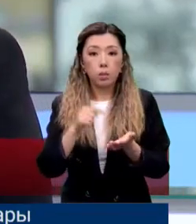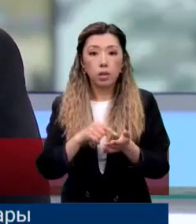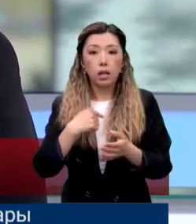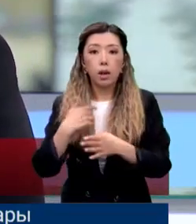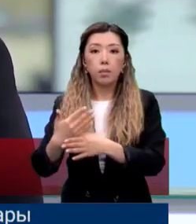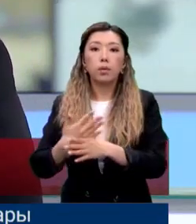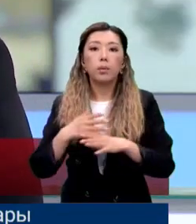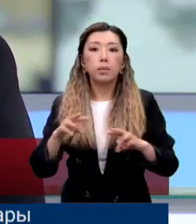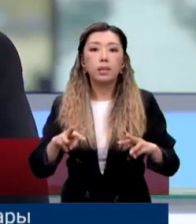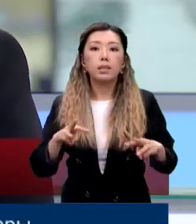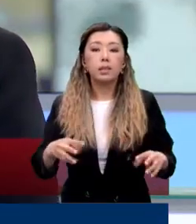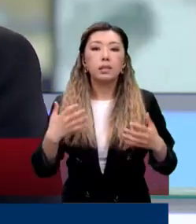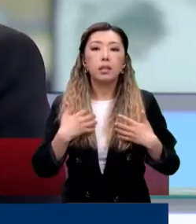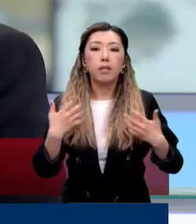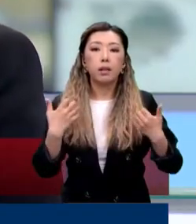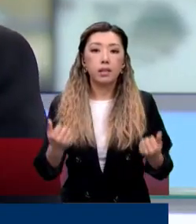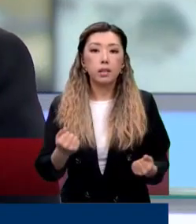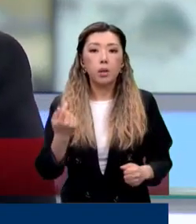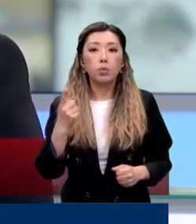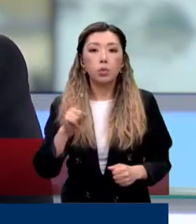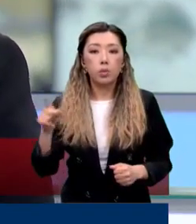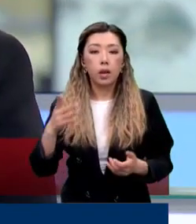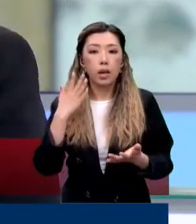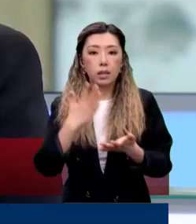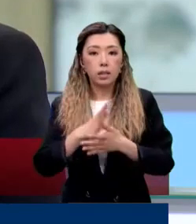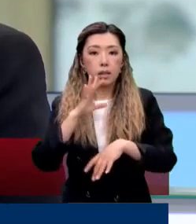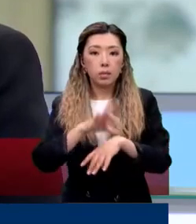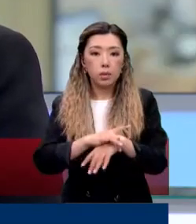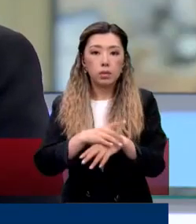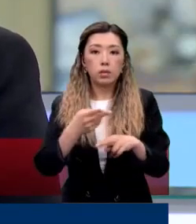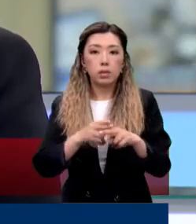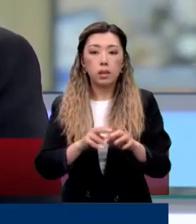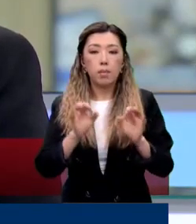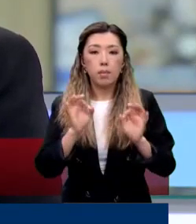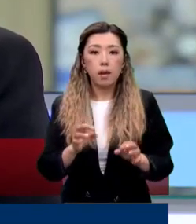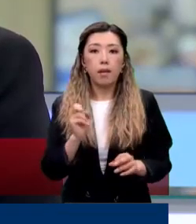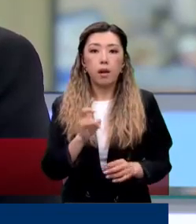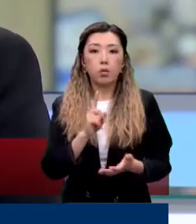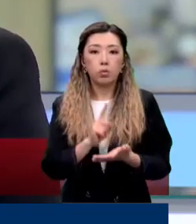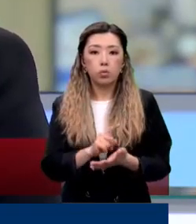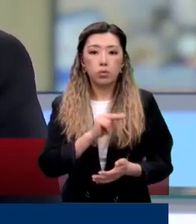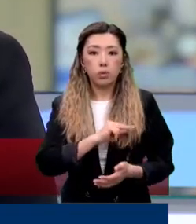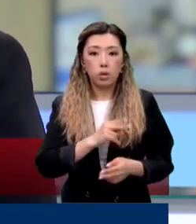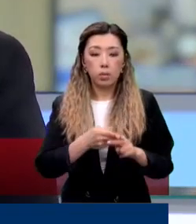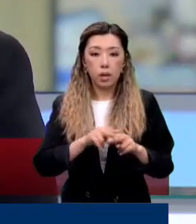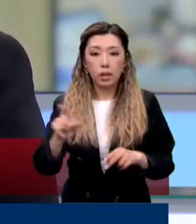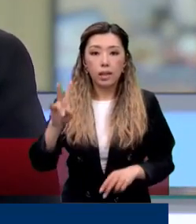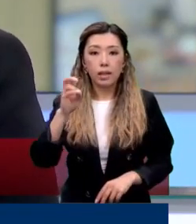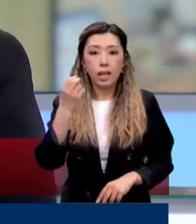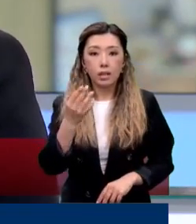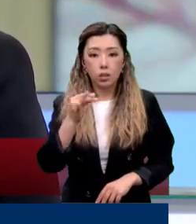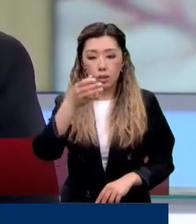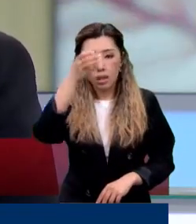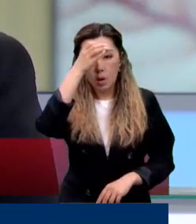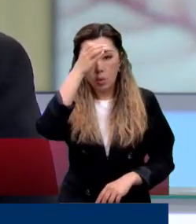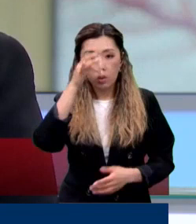помог Министерство здравоохранения. Почему? Потому что именно они определили. И это, я еще раз говорю о том, что это национальный научный центр, и именно